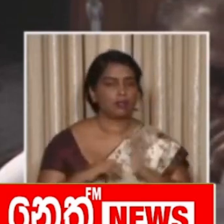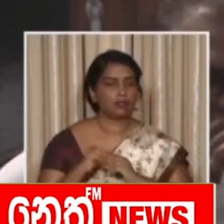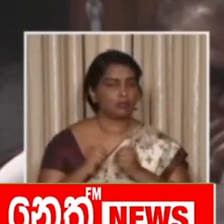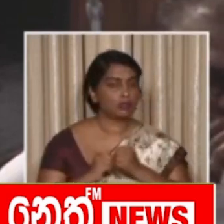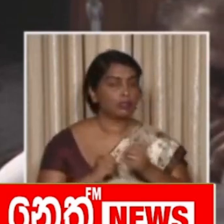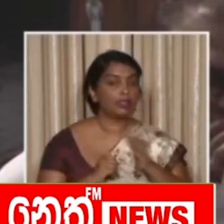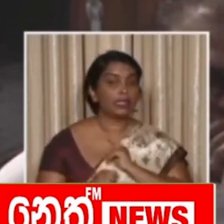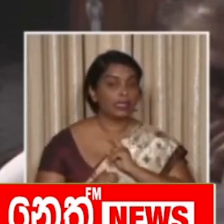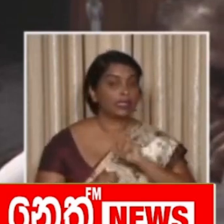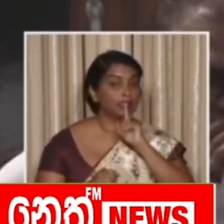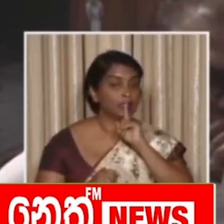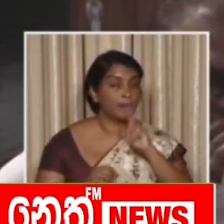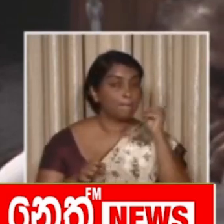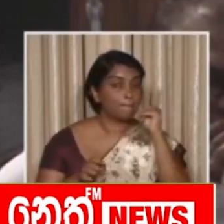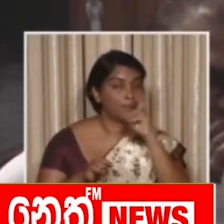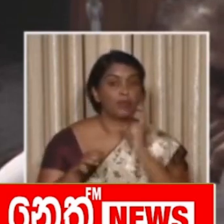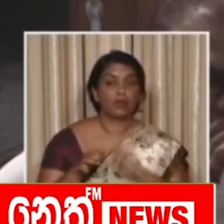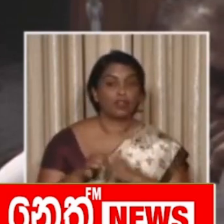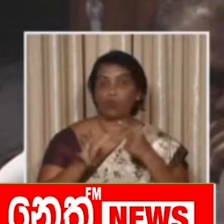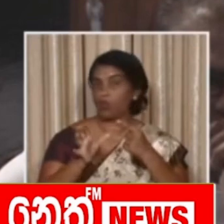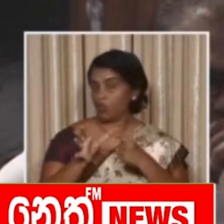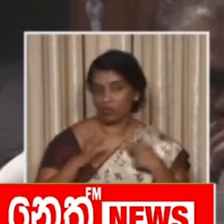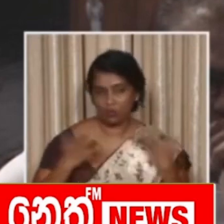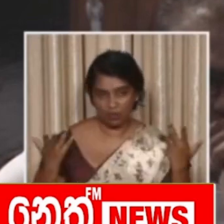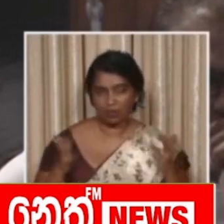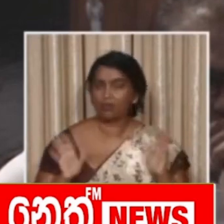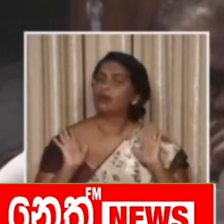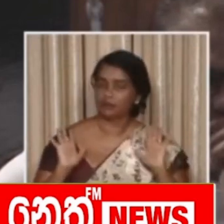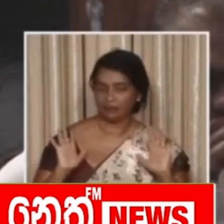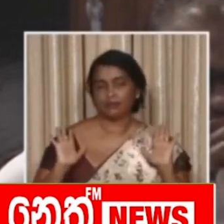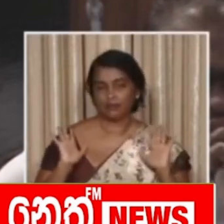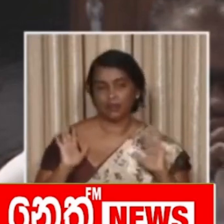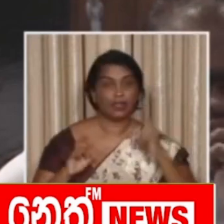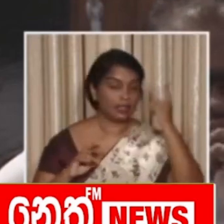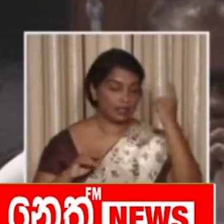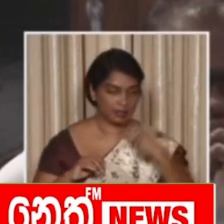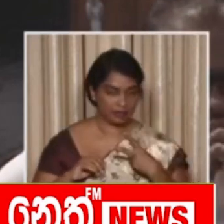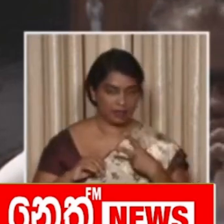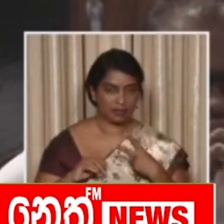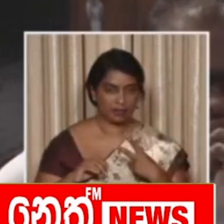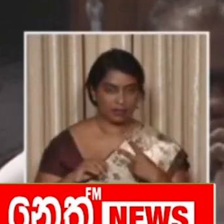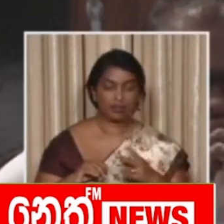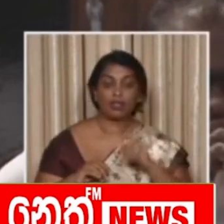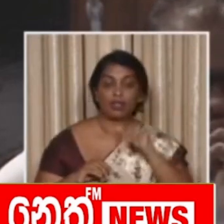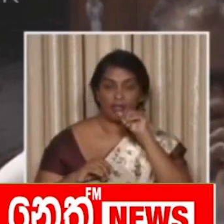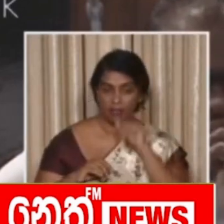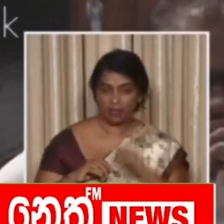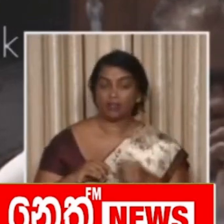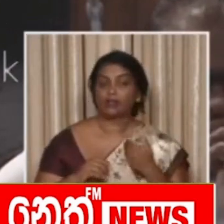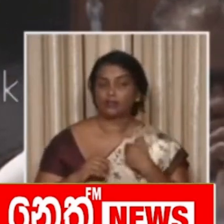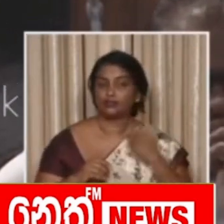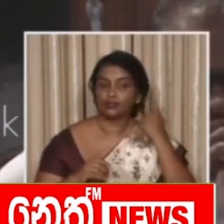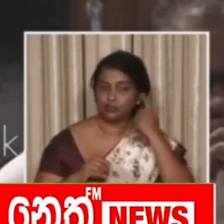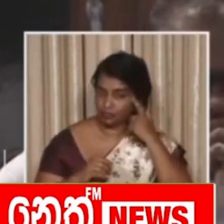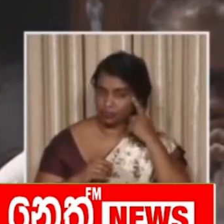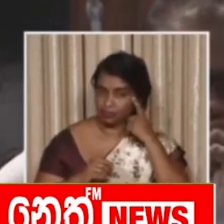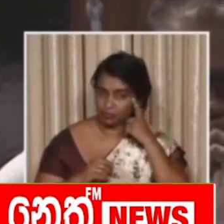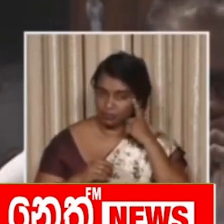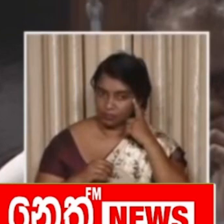ගන්න කියන එකයි ඔබතුමීගේ පළවෙනි ප්‍රශ්නේ ඔබතුමීට උත්තරයක් දුන්නේ නැහැ කමක් නැහැ දෙවෙනි එක ඇත්තටම අපි දන්නවා මේ